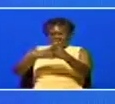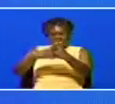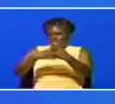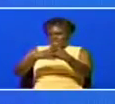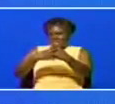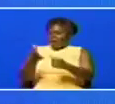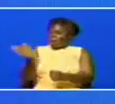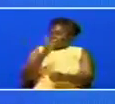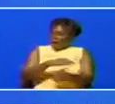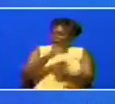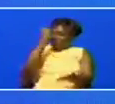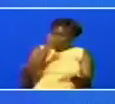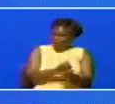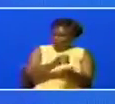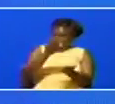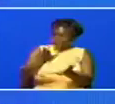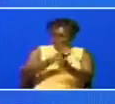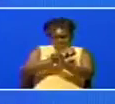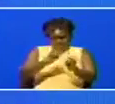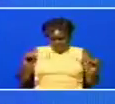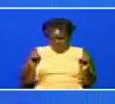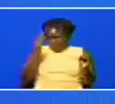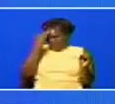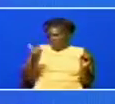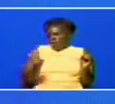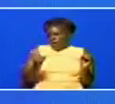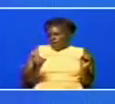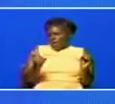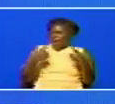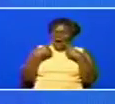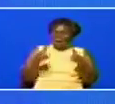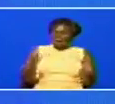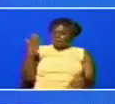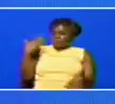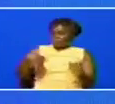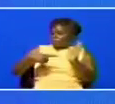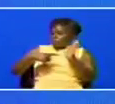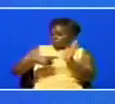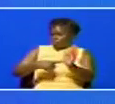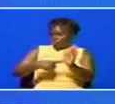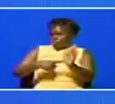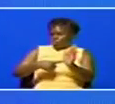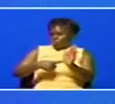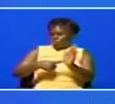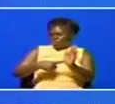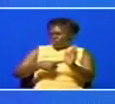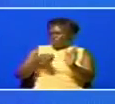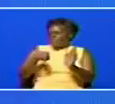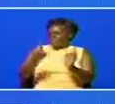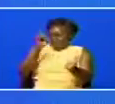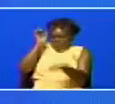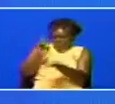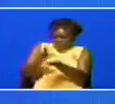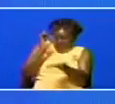hawawezi kurejea madarakani kwa awamu nyingine, kwani kulingana na matokeo ya awali na thibitisho kwamba ama inaonekana kuwa